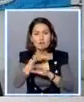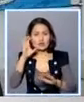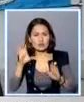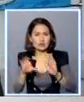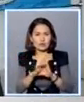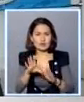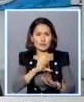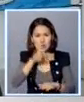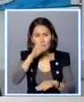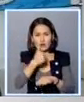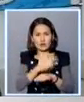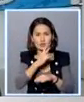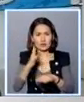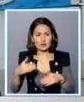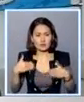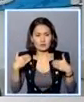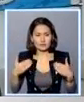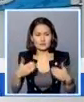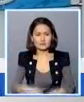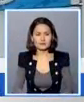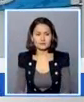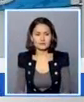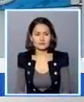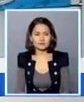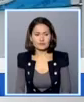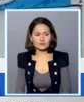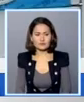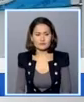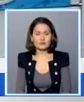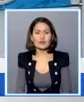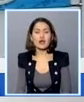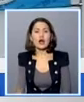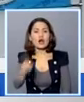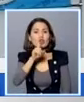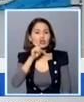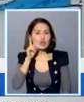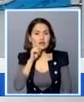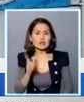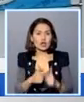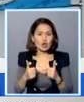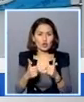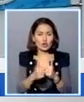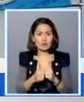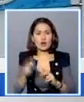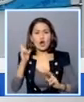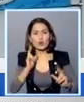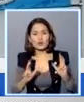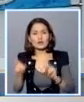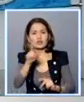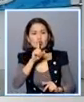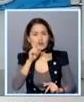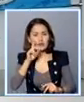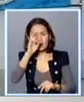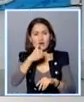үн қосты. Көп мәселелер жастар саясатына немесе жастар ұйымдарына назар аударылып